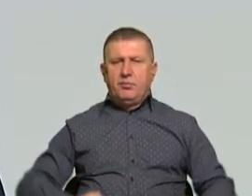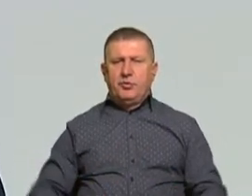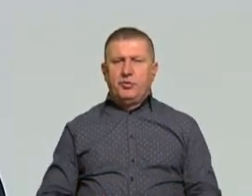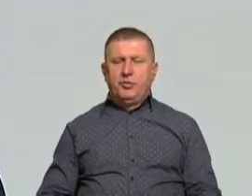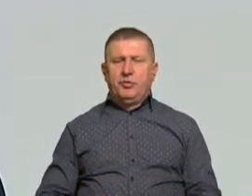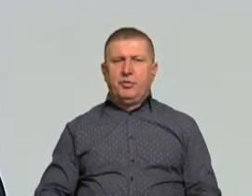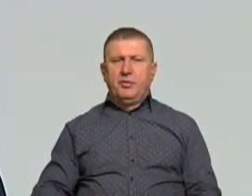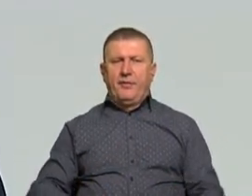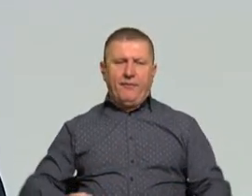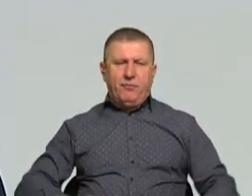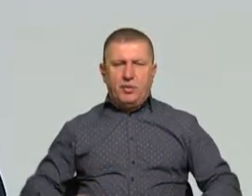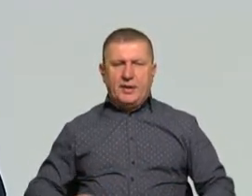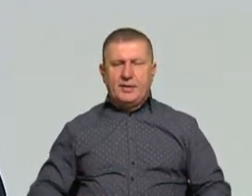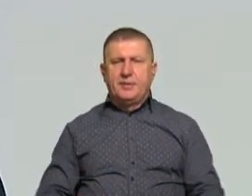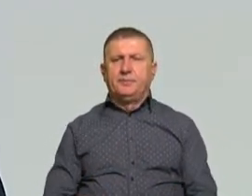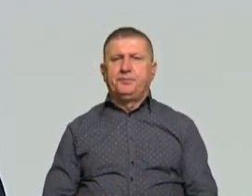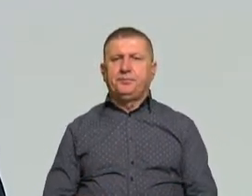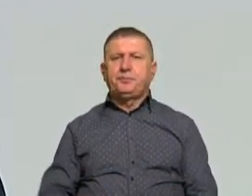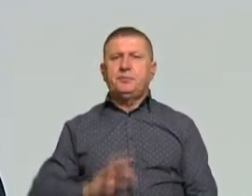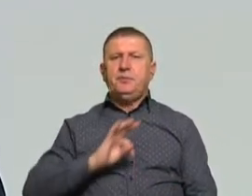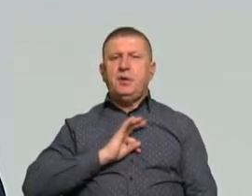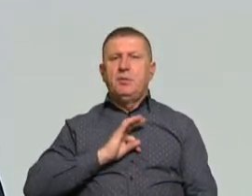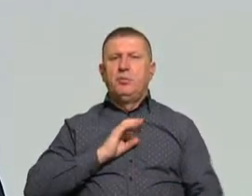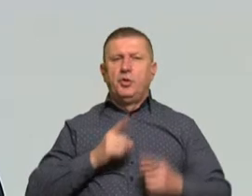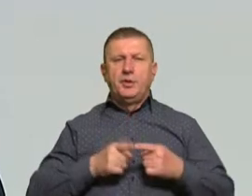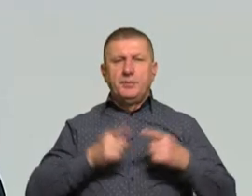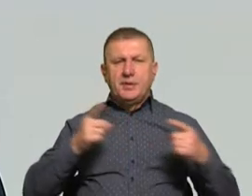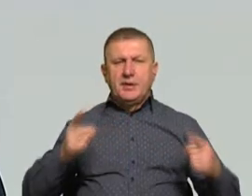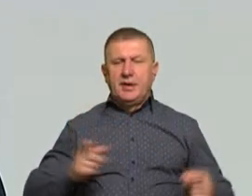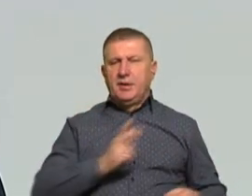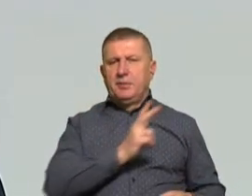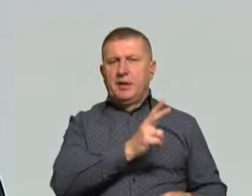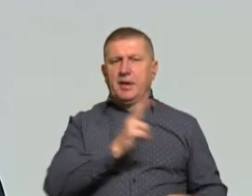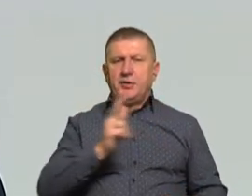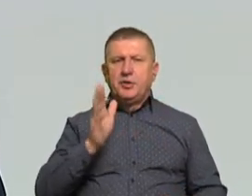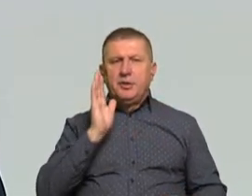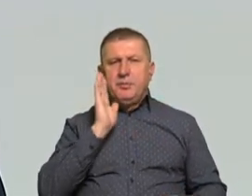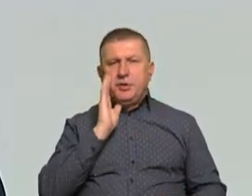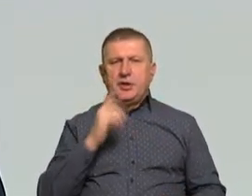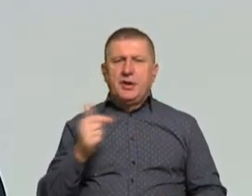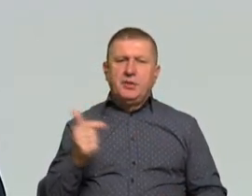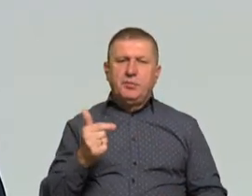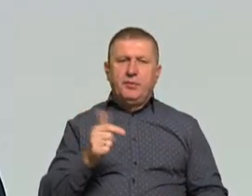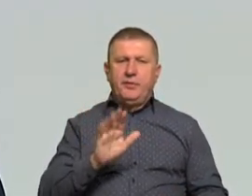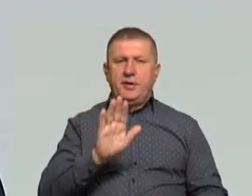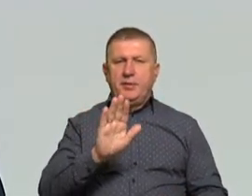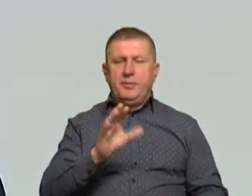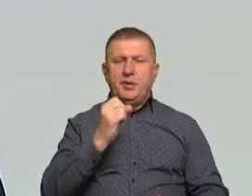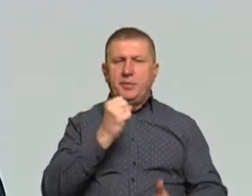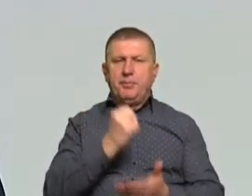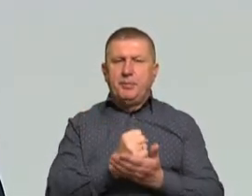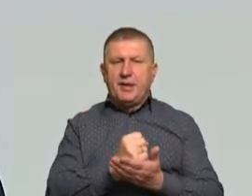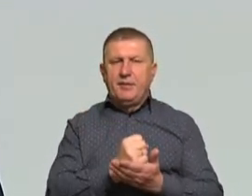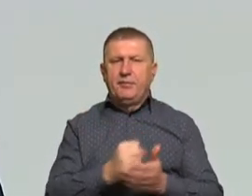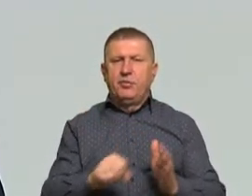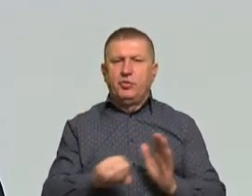władz samorządu. Moim zdaniem każdy mieszkaniec powinien mieć prawo